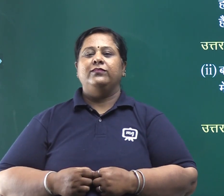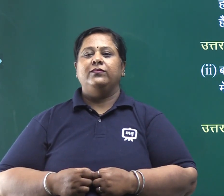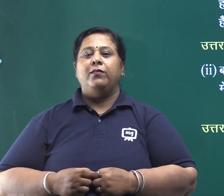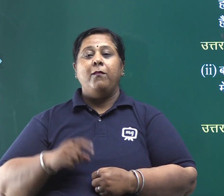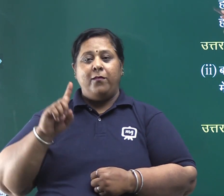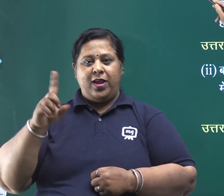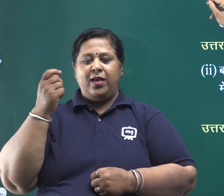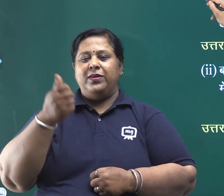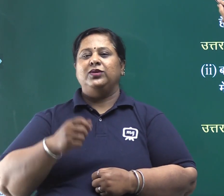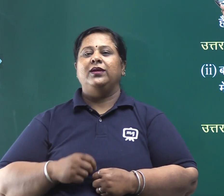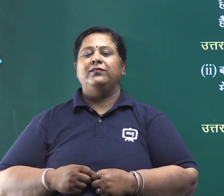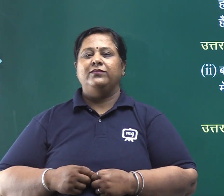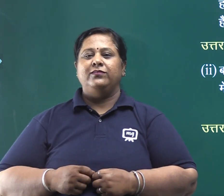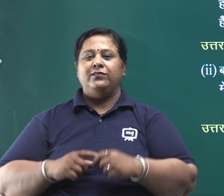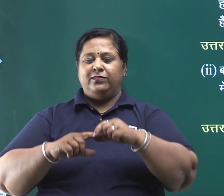पहला प्रश्न है